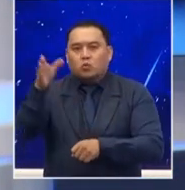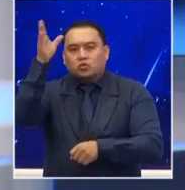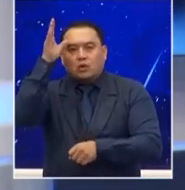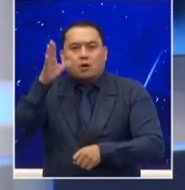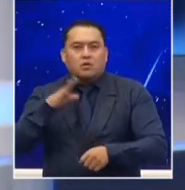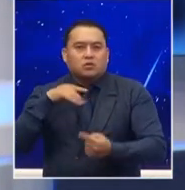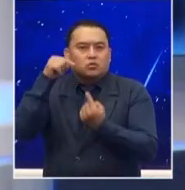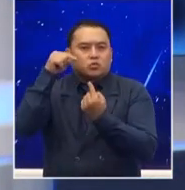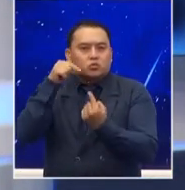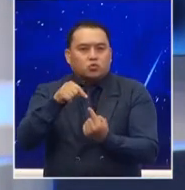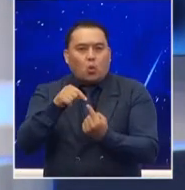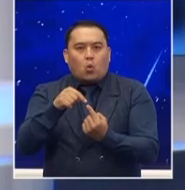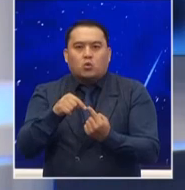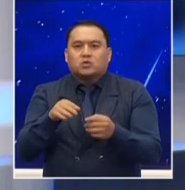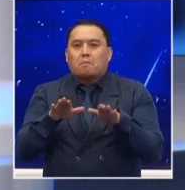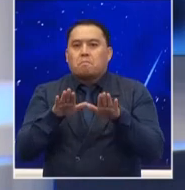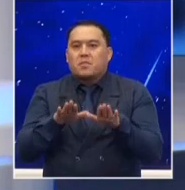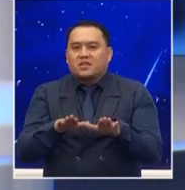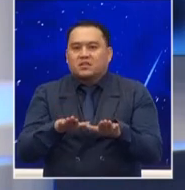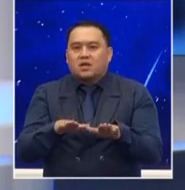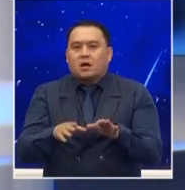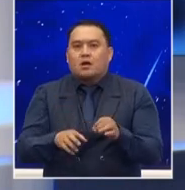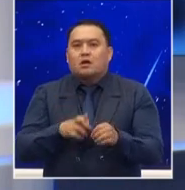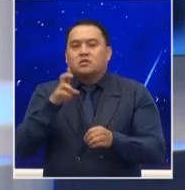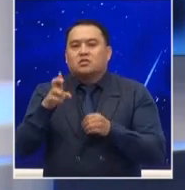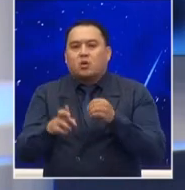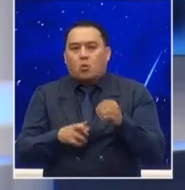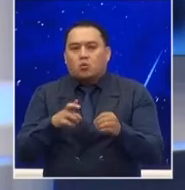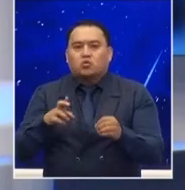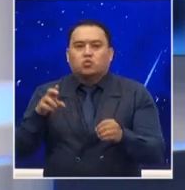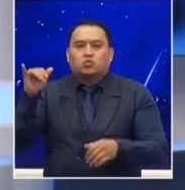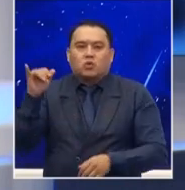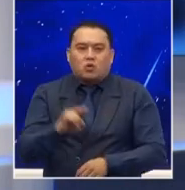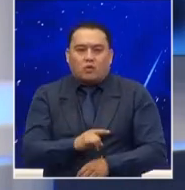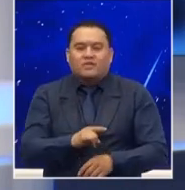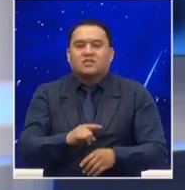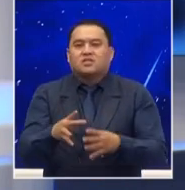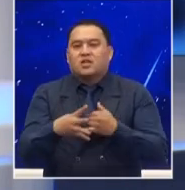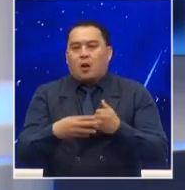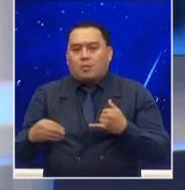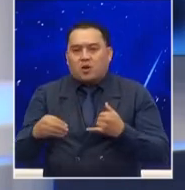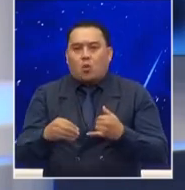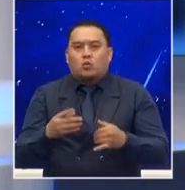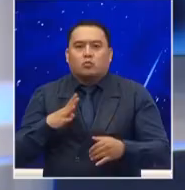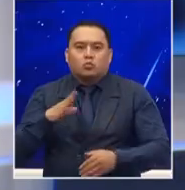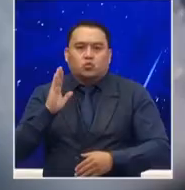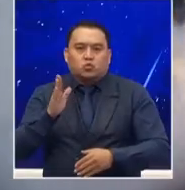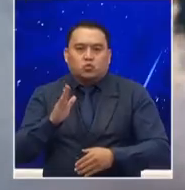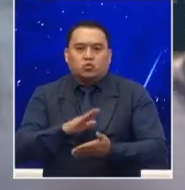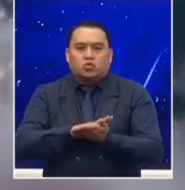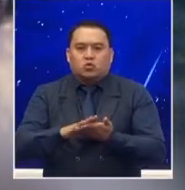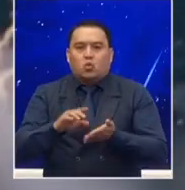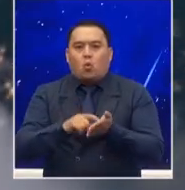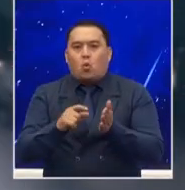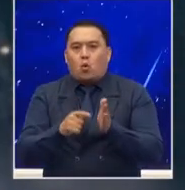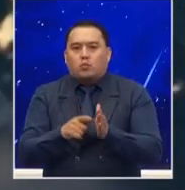стало точное соблюдение угла, под которым капсула столкнется с Землей. Капсула будет помещена в так называемую чистую